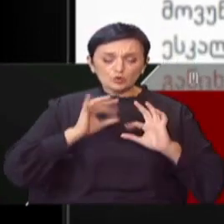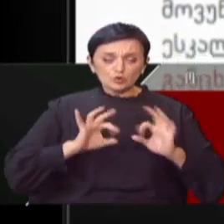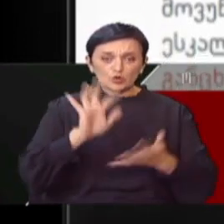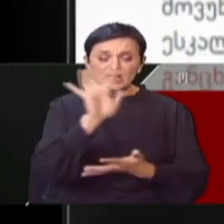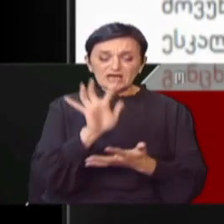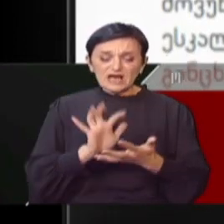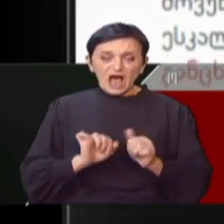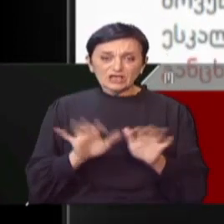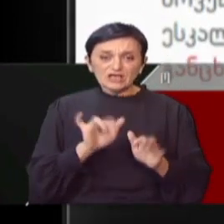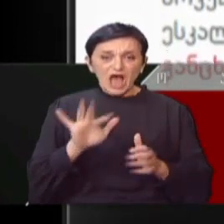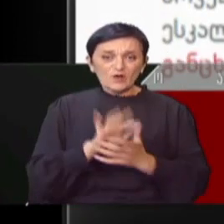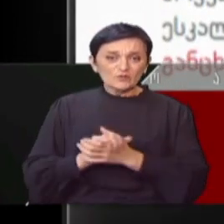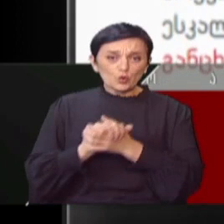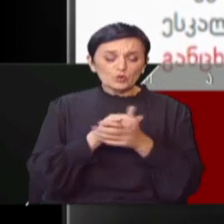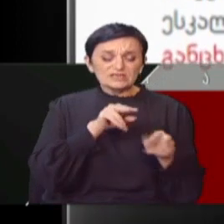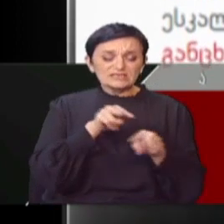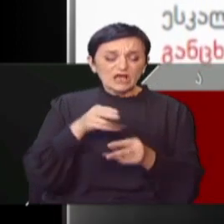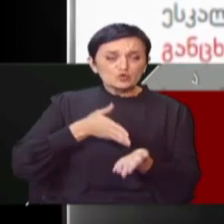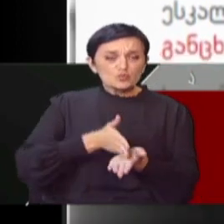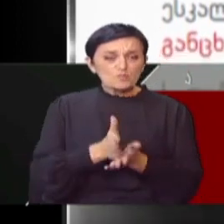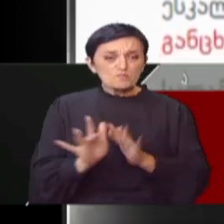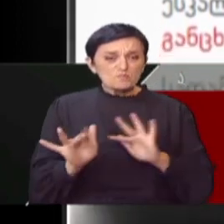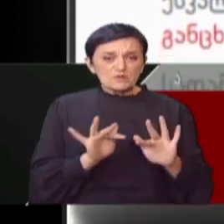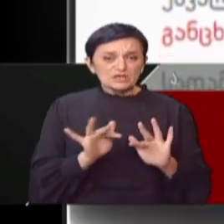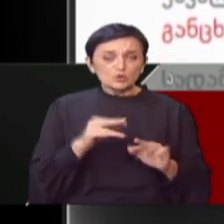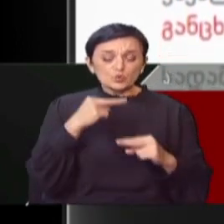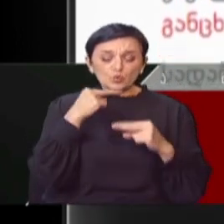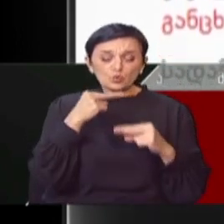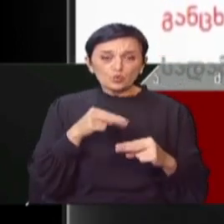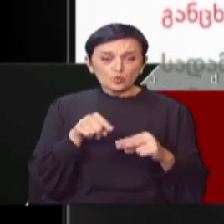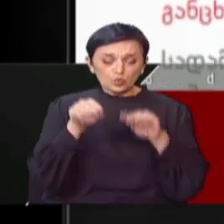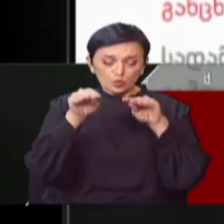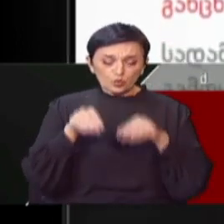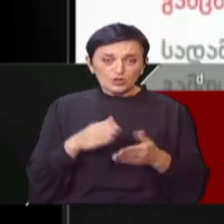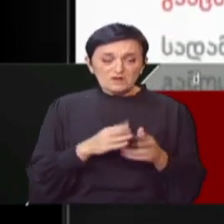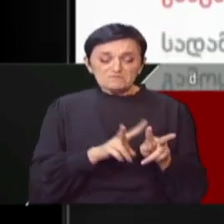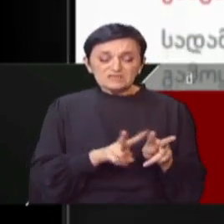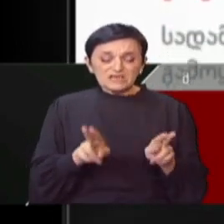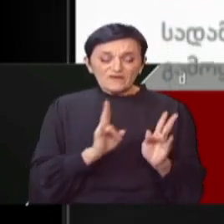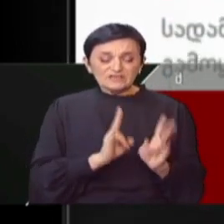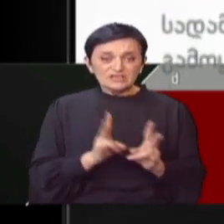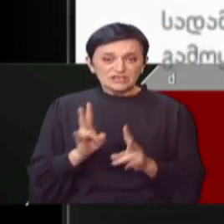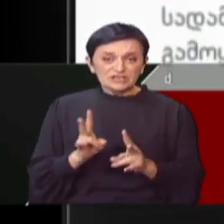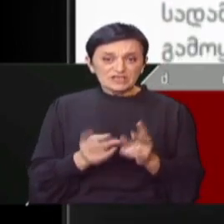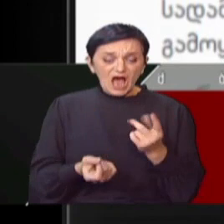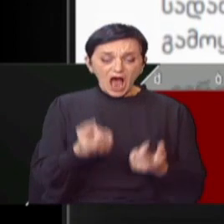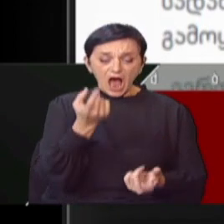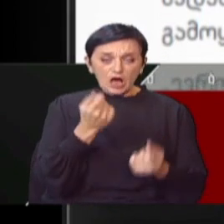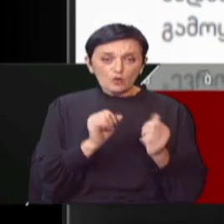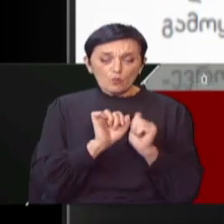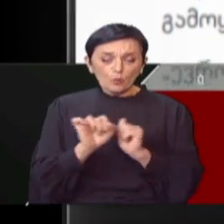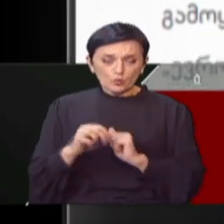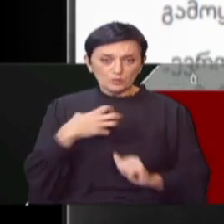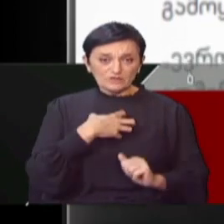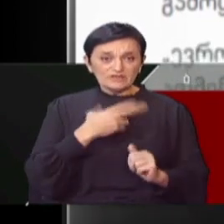განცხადება გაავრცელა ევროკავშირის სადამკვირვებლო მისიამ, რომელშიც ყურადღება გამახვილებულია მსგავსი ინციდენტების აღმოფხვრის მნიშვნელობაზე